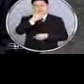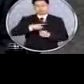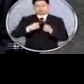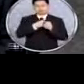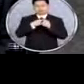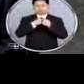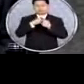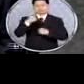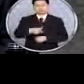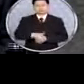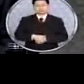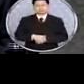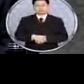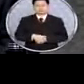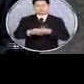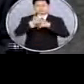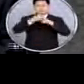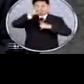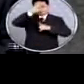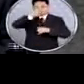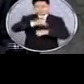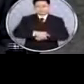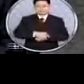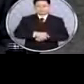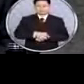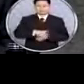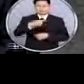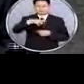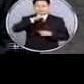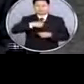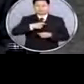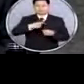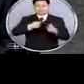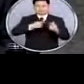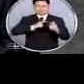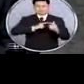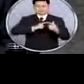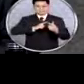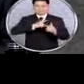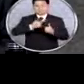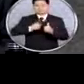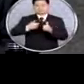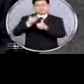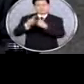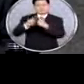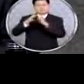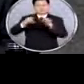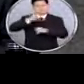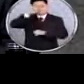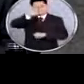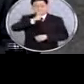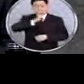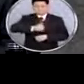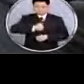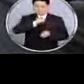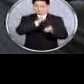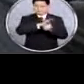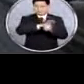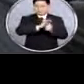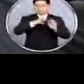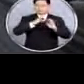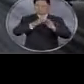边斗争。亲民党的英文名字叫做 People First Party, We are not Party First People, 我们要真正的为国